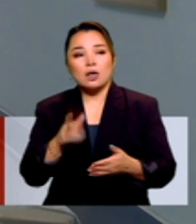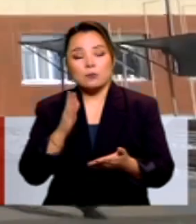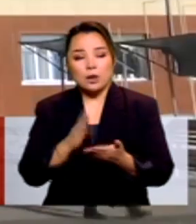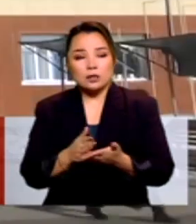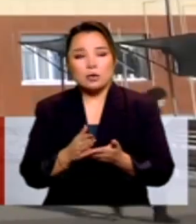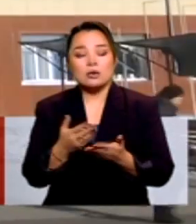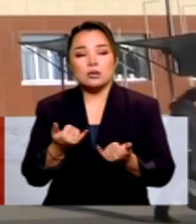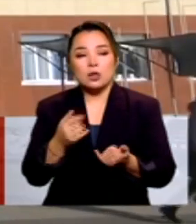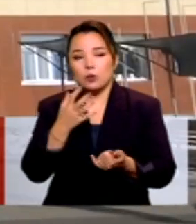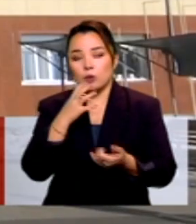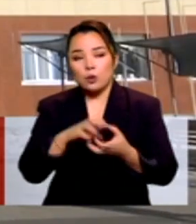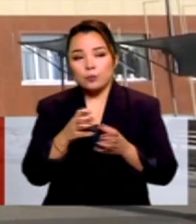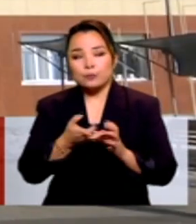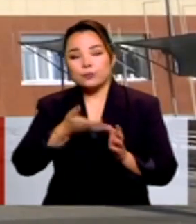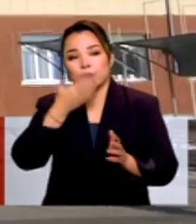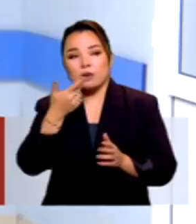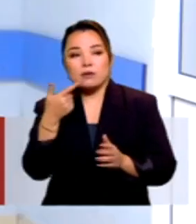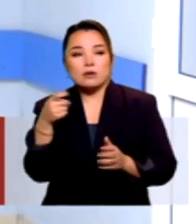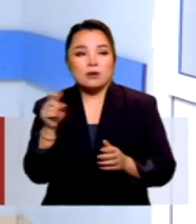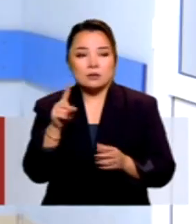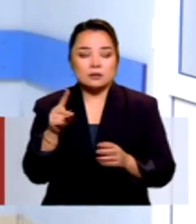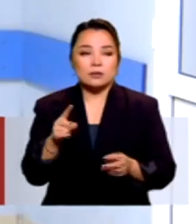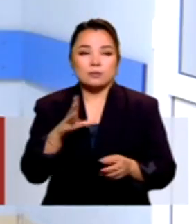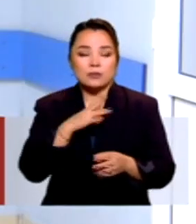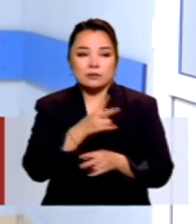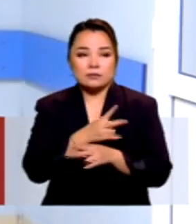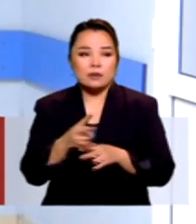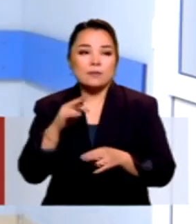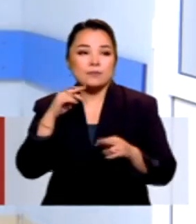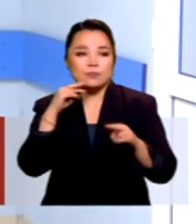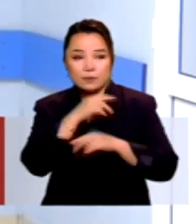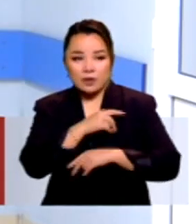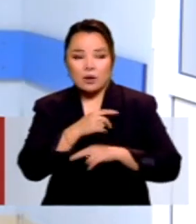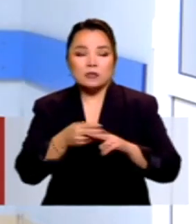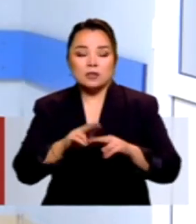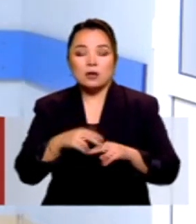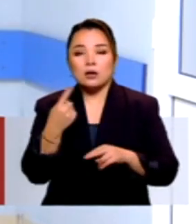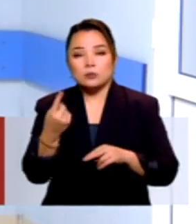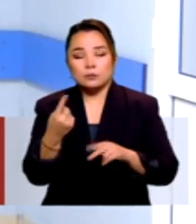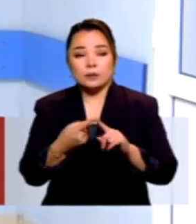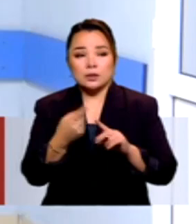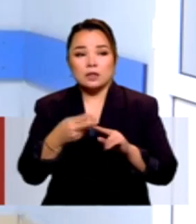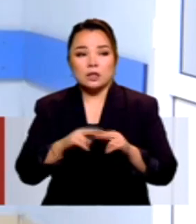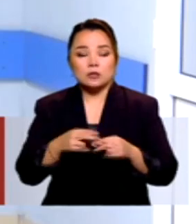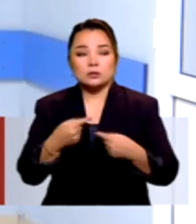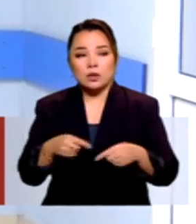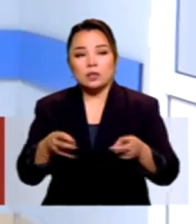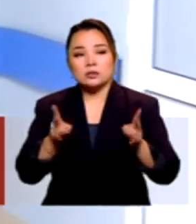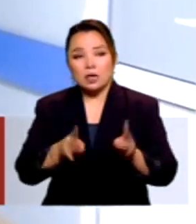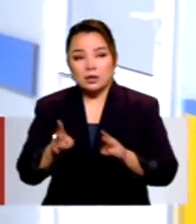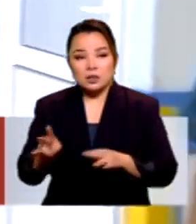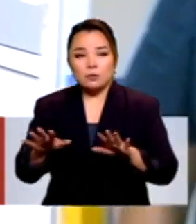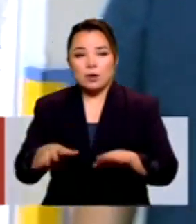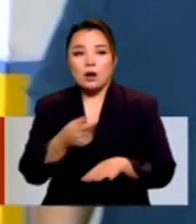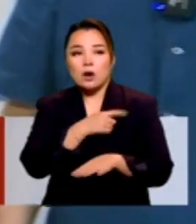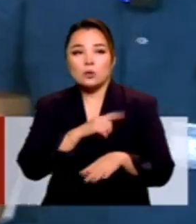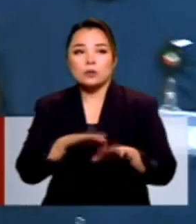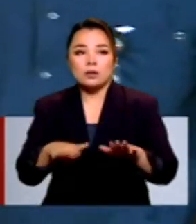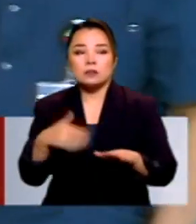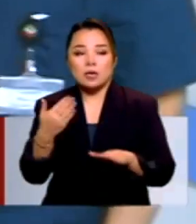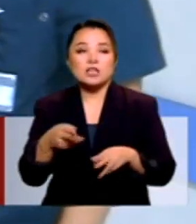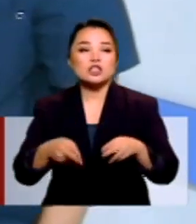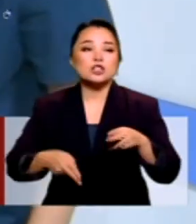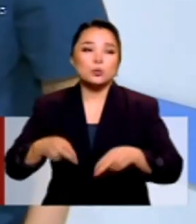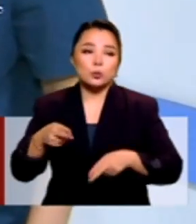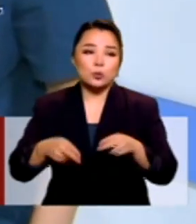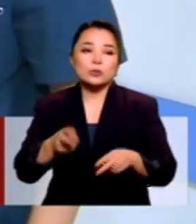бірі көмір қышқыл газынан уланған және біреуі түрлі жарақатпен келген екен. Қазір олардың жағдайын білу үшін осы аурухананың